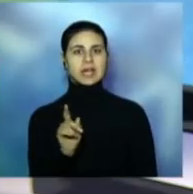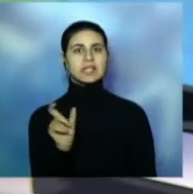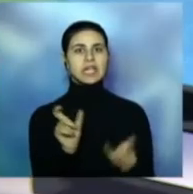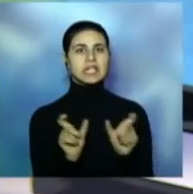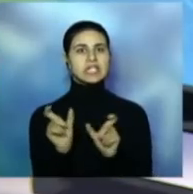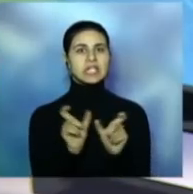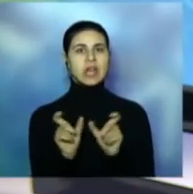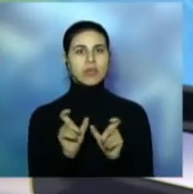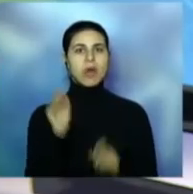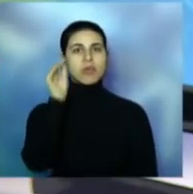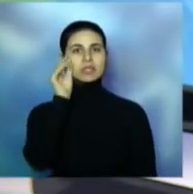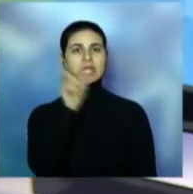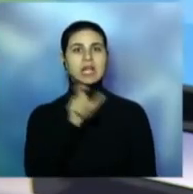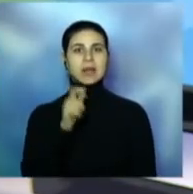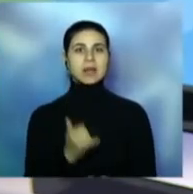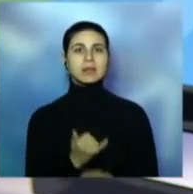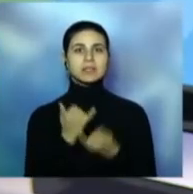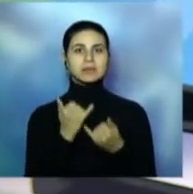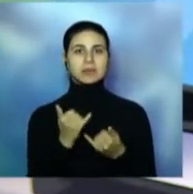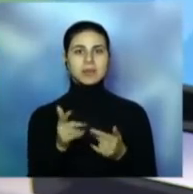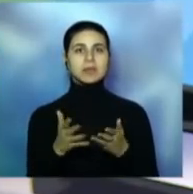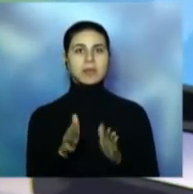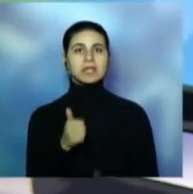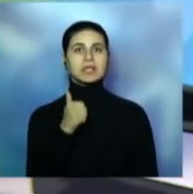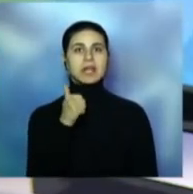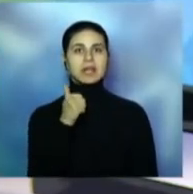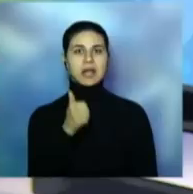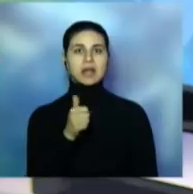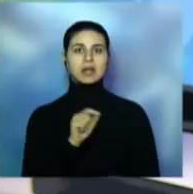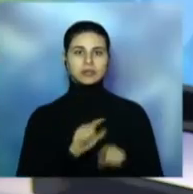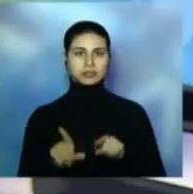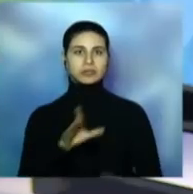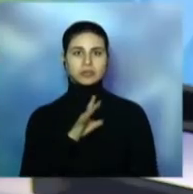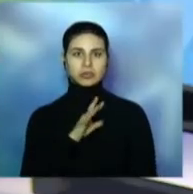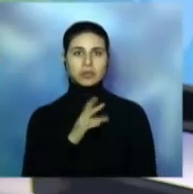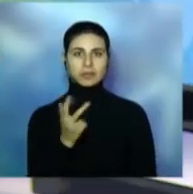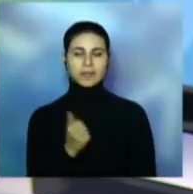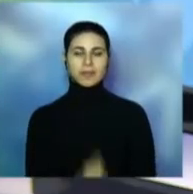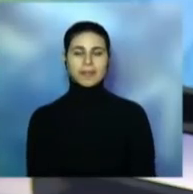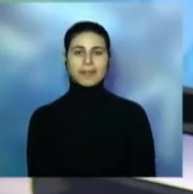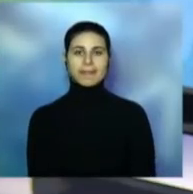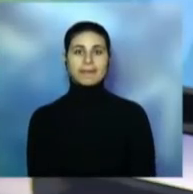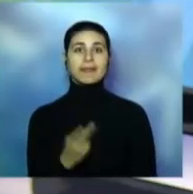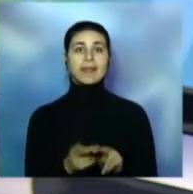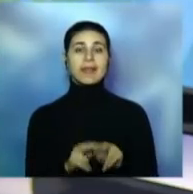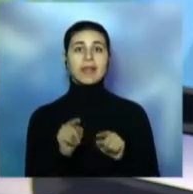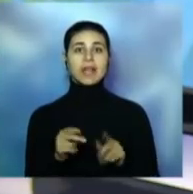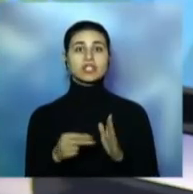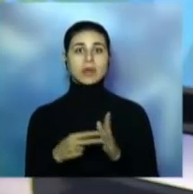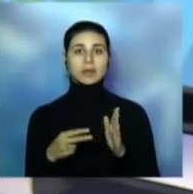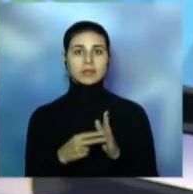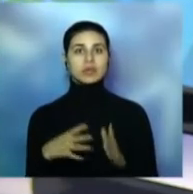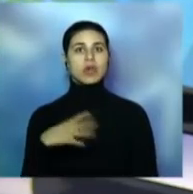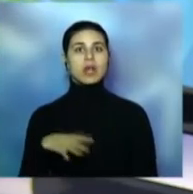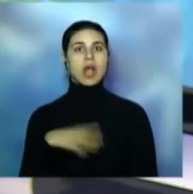კრიტერიუმები, რაღაც პოზიცია ადამიანების მიმართ უფრო კარგად დადუღებული და დაყენებული აქვთ. აი, ეს შეფასებლურობას